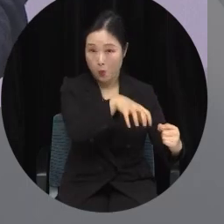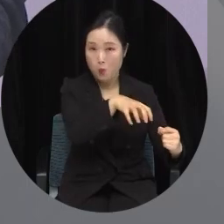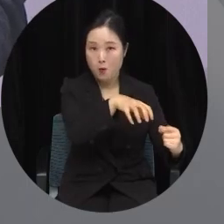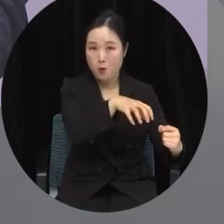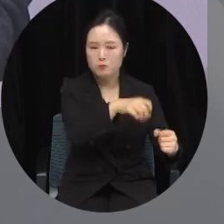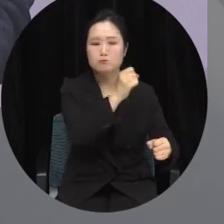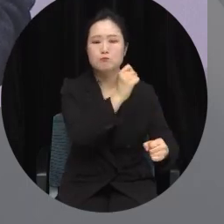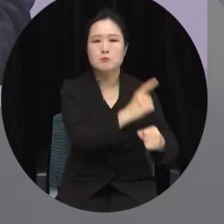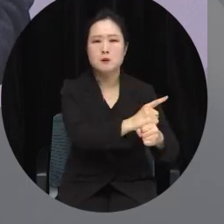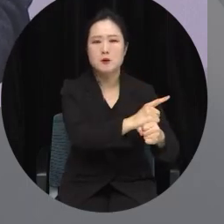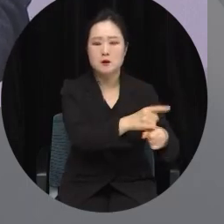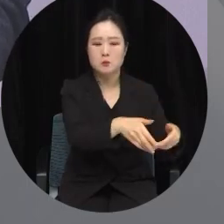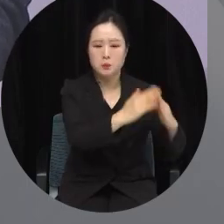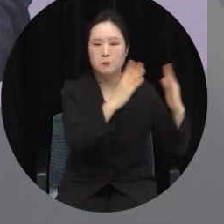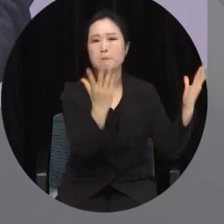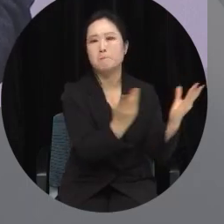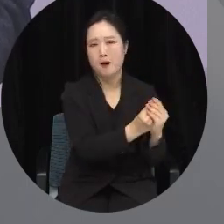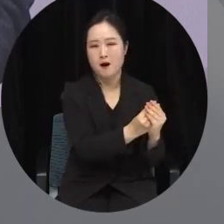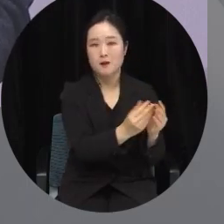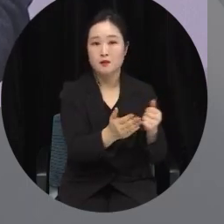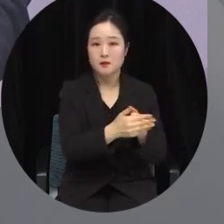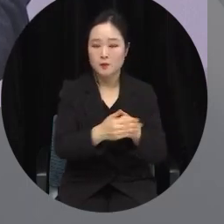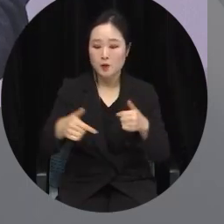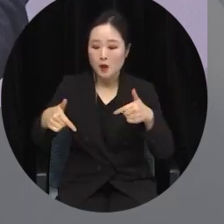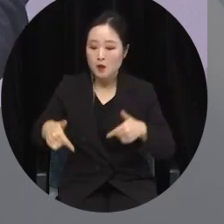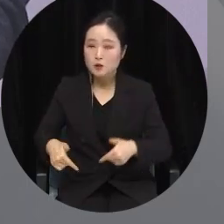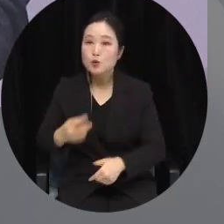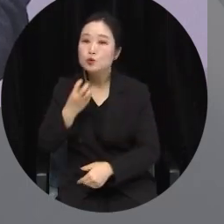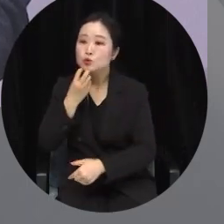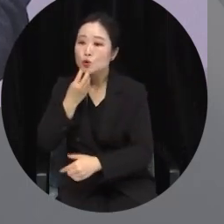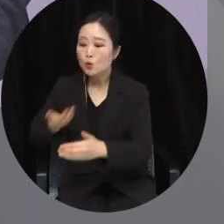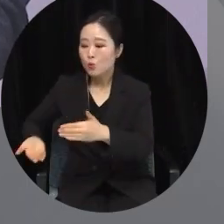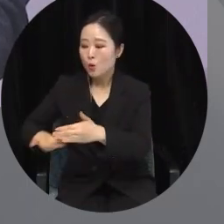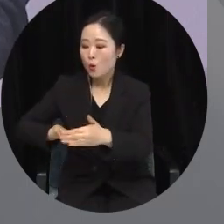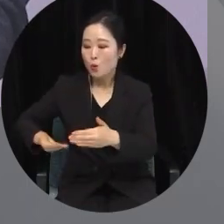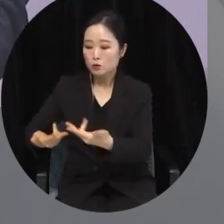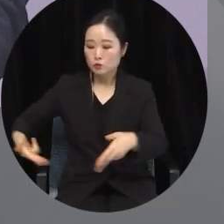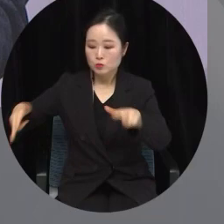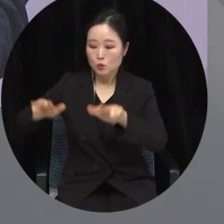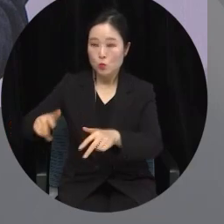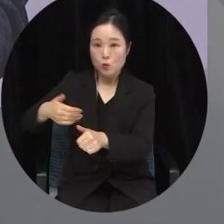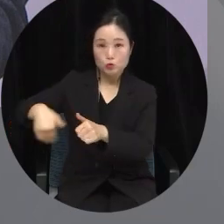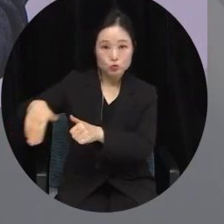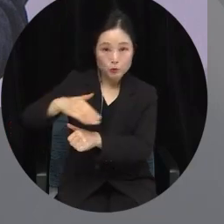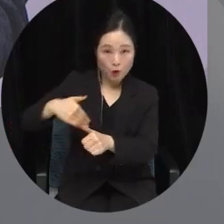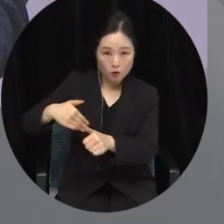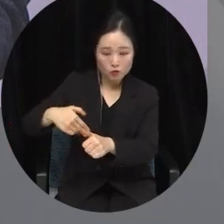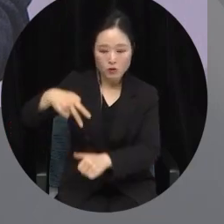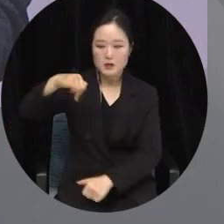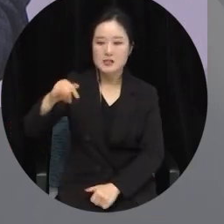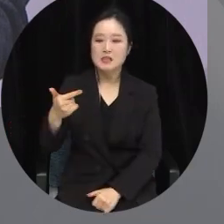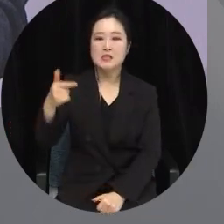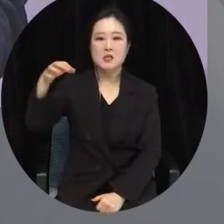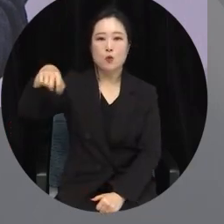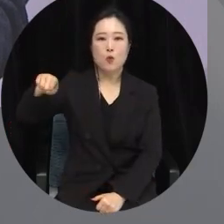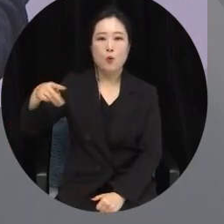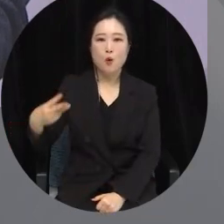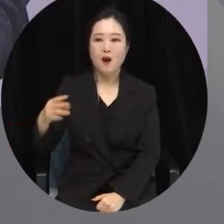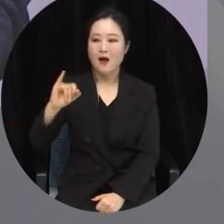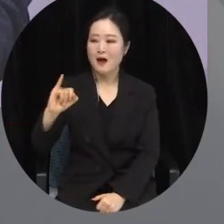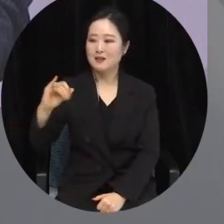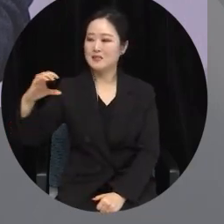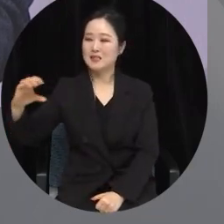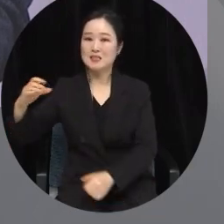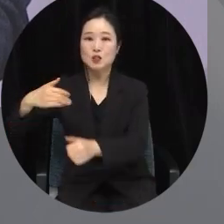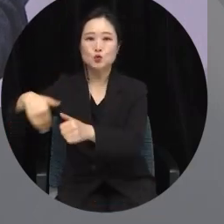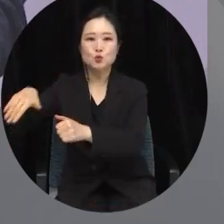때문에 우리 지금 서서울 호수공원 잘 아시겠지만 그 주변 신월 IC 부근에 유휴지들이